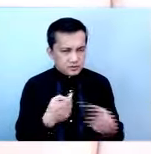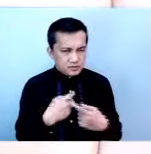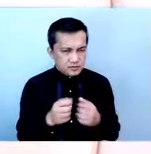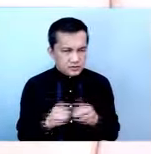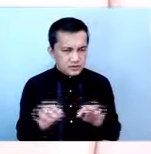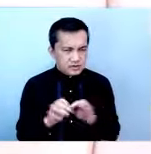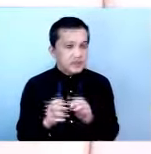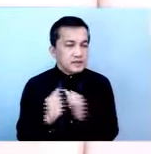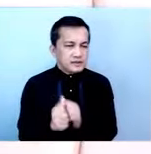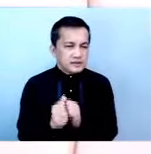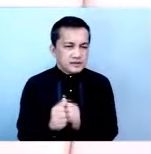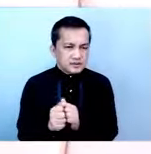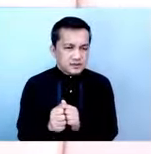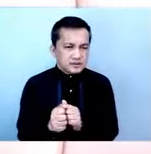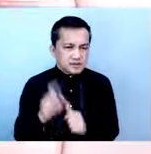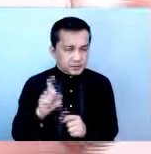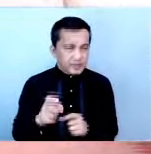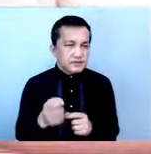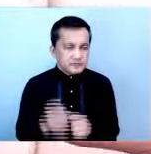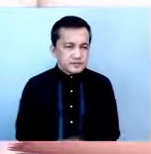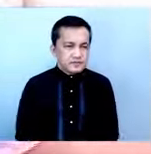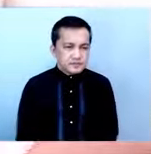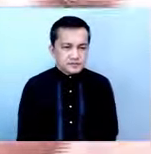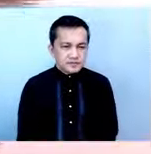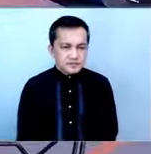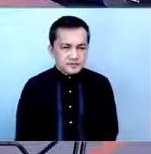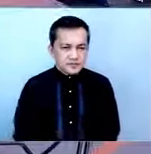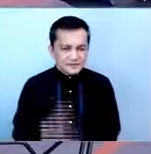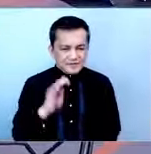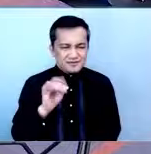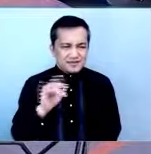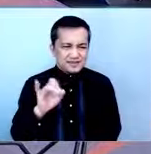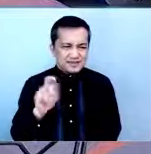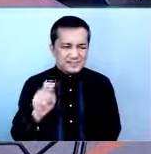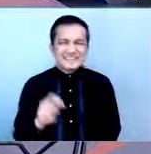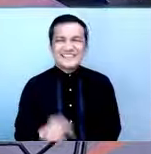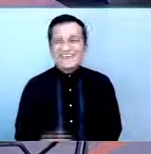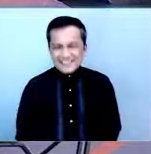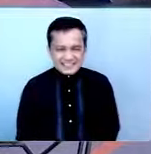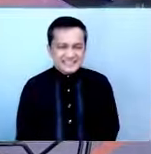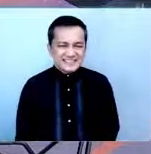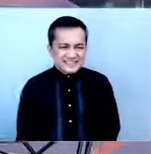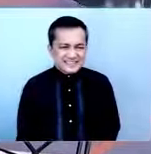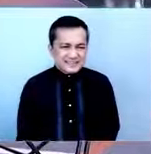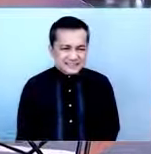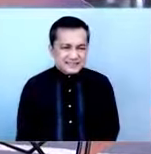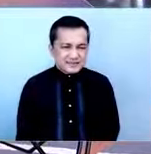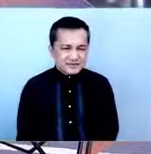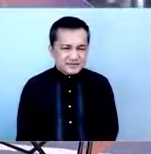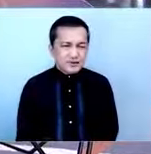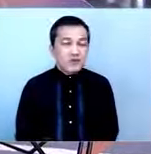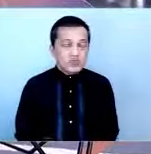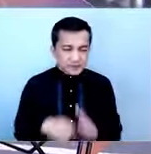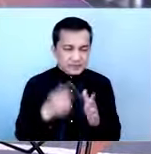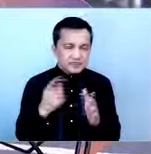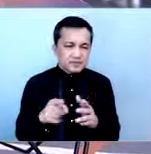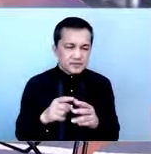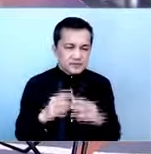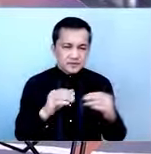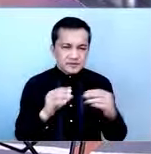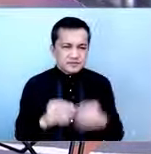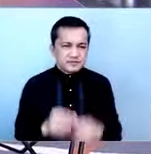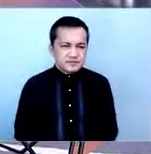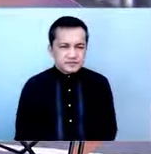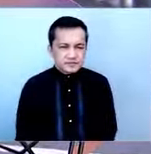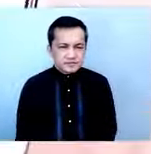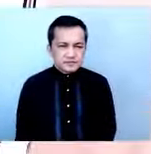So, time dapat ganon. Si Boyet kasi time. May iba service. Ayun, one time pag-uusapan natin yung mga love language. Ko lang din.